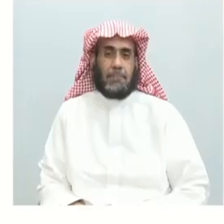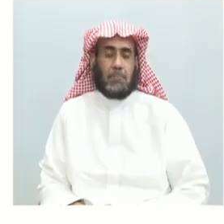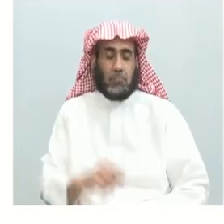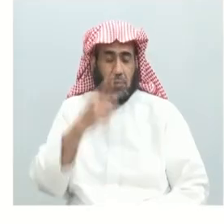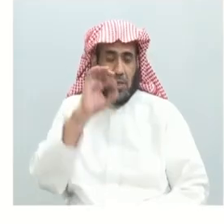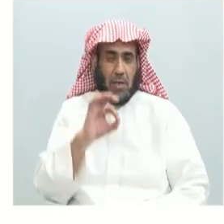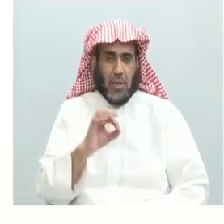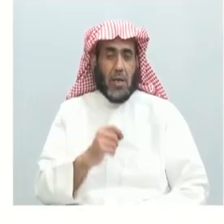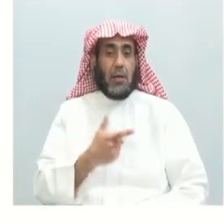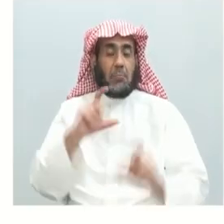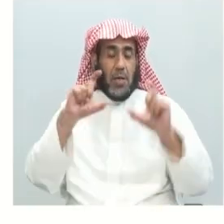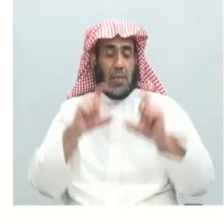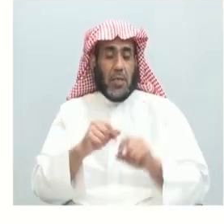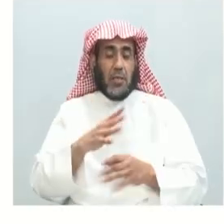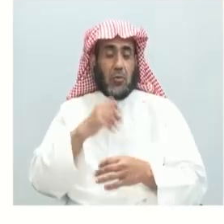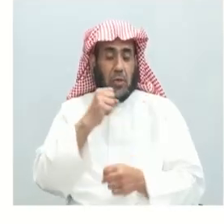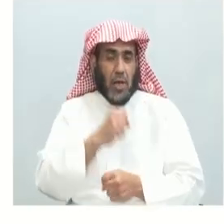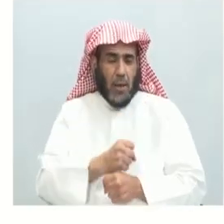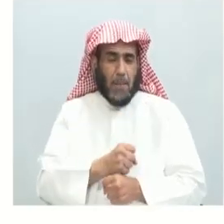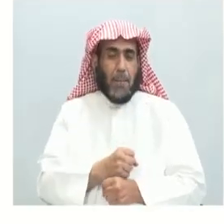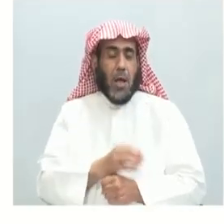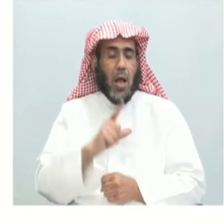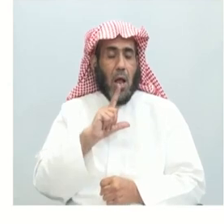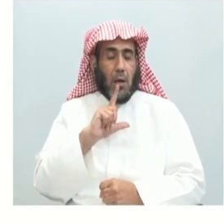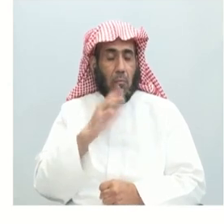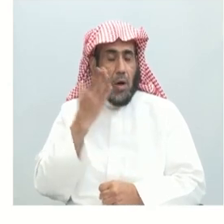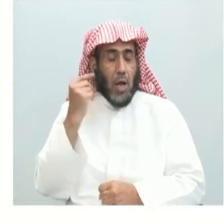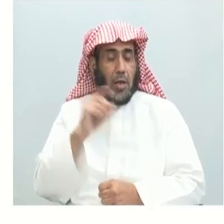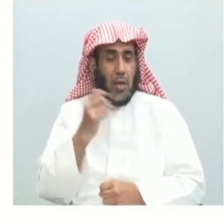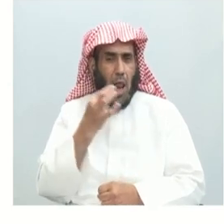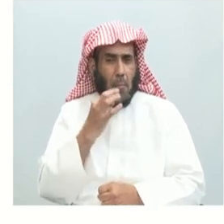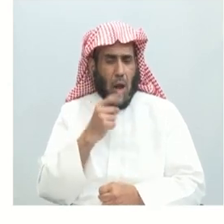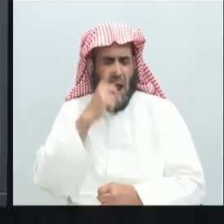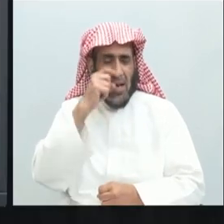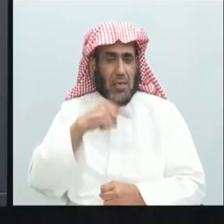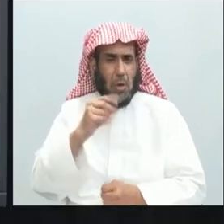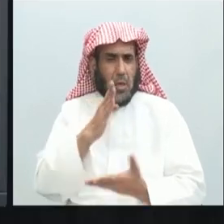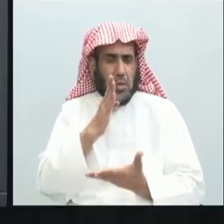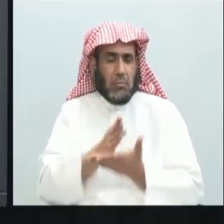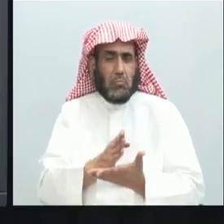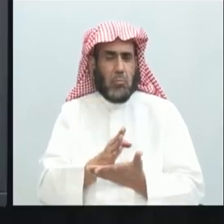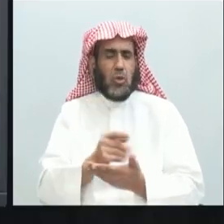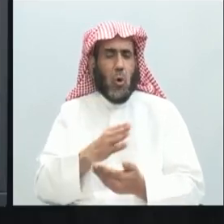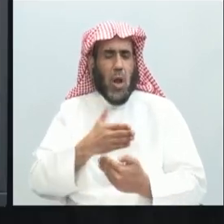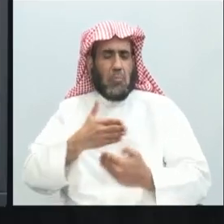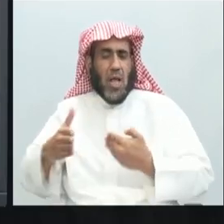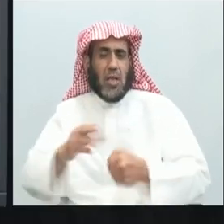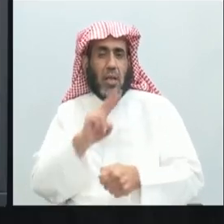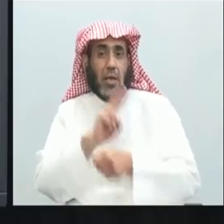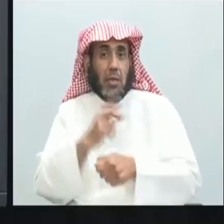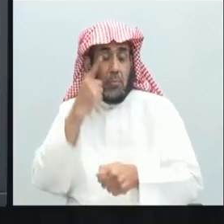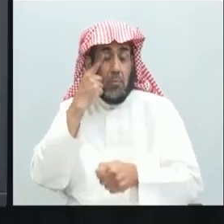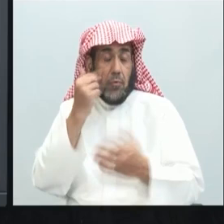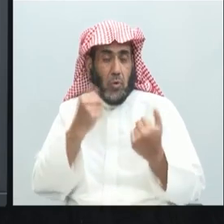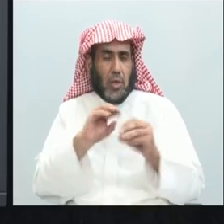اذا حديث رسول الله صلى الله عليه وسلم كان ي عن انها يجب ان نلتزم بالصدق ونبتعد عن الكذب